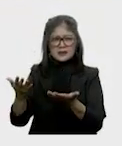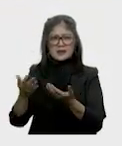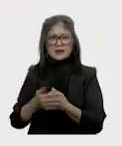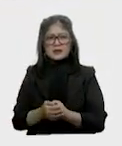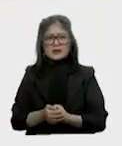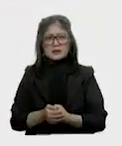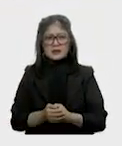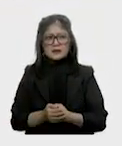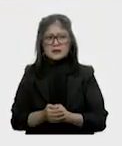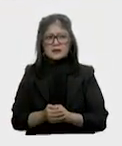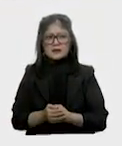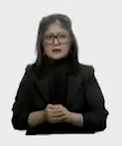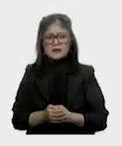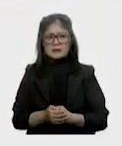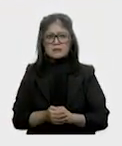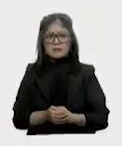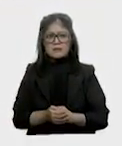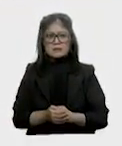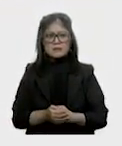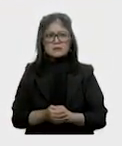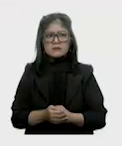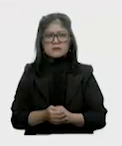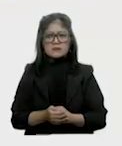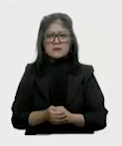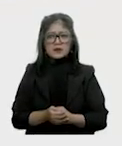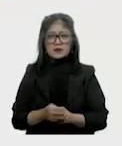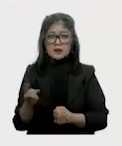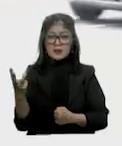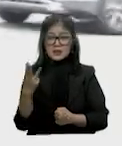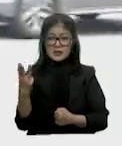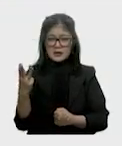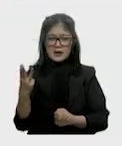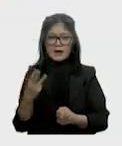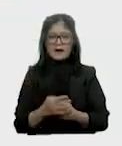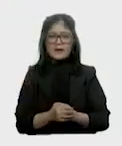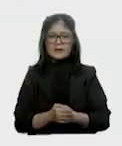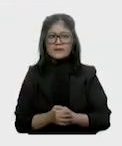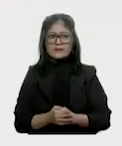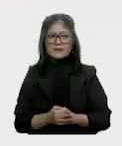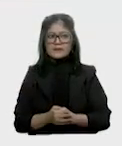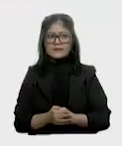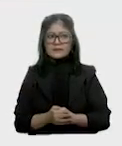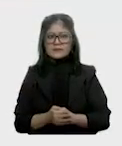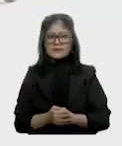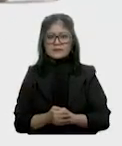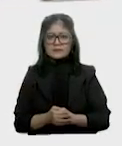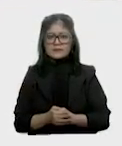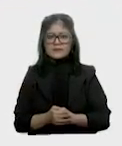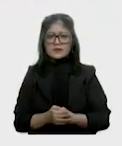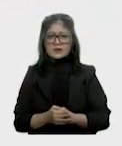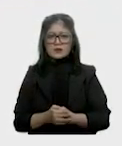Capres dan juga cawapres di Pilpres 2024 ada berapa? Tiga orang. Ada tiga ya. Oke. Nanti kapan cawapres?